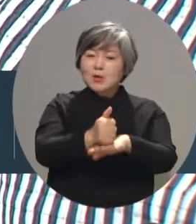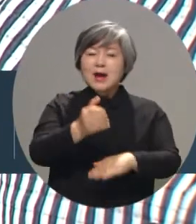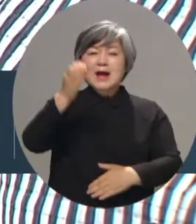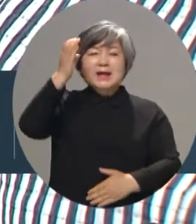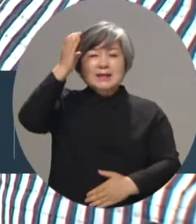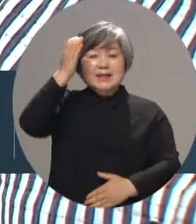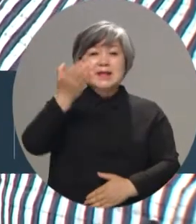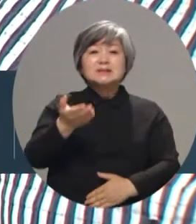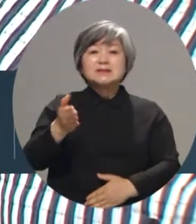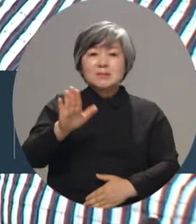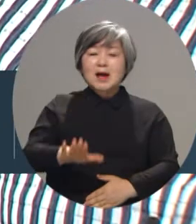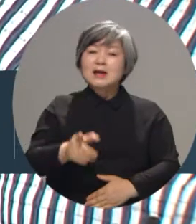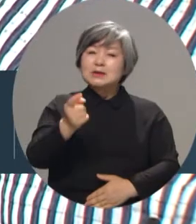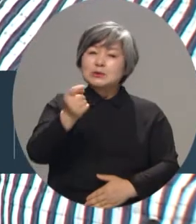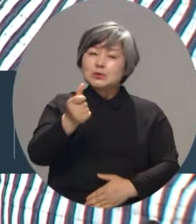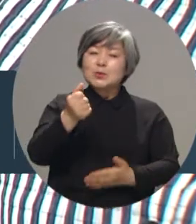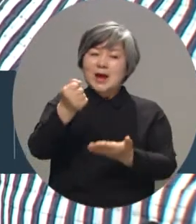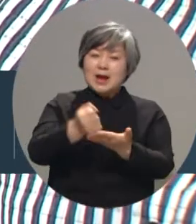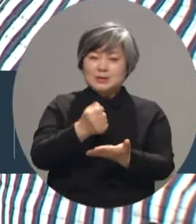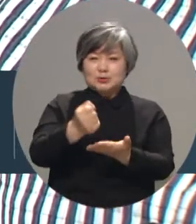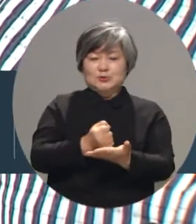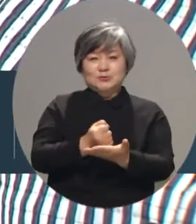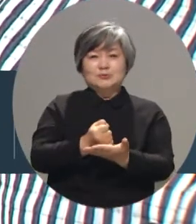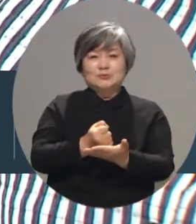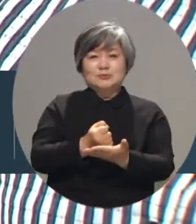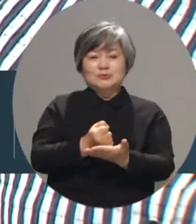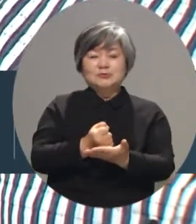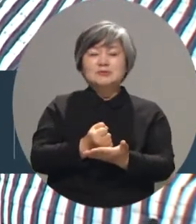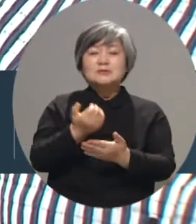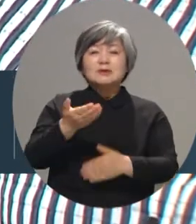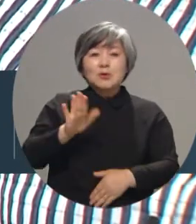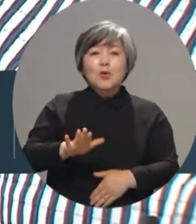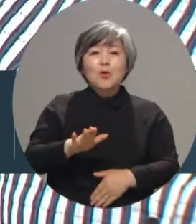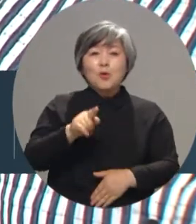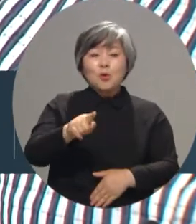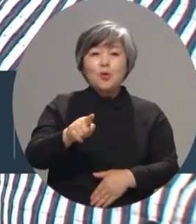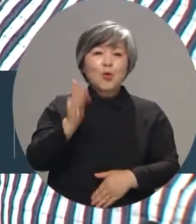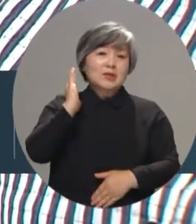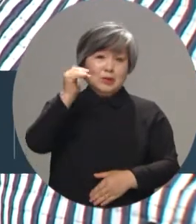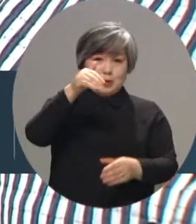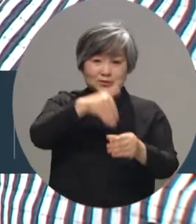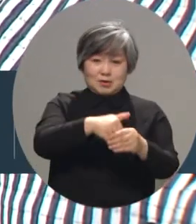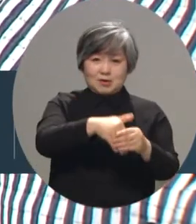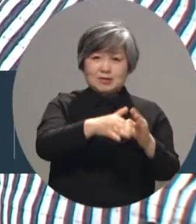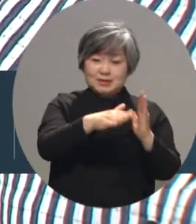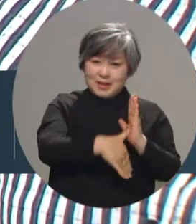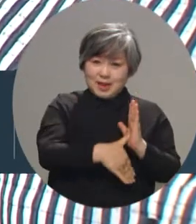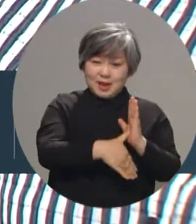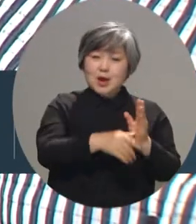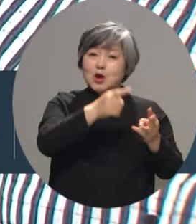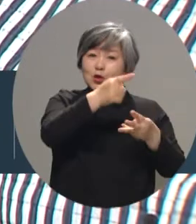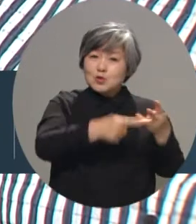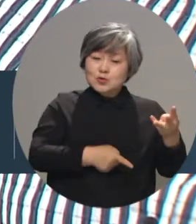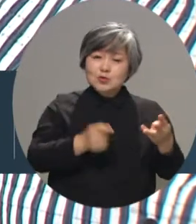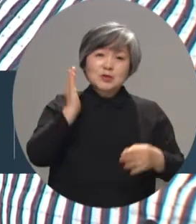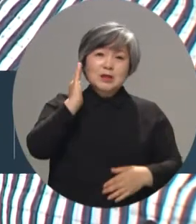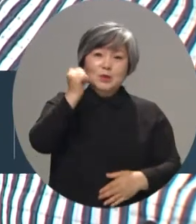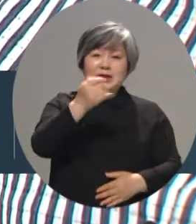기대했는데 조금은 아쉽지만 그래도 대선 때 윤석열